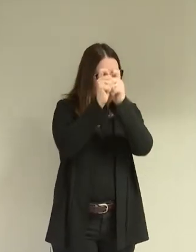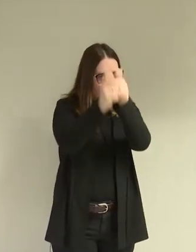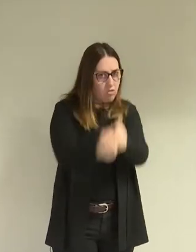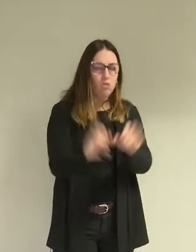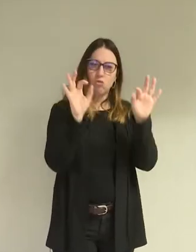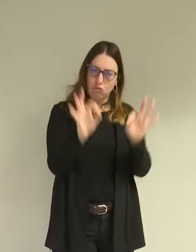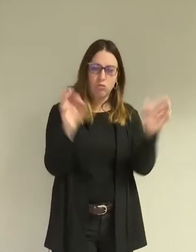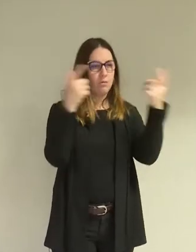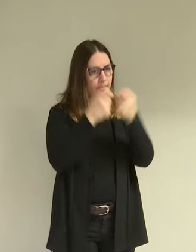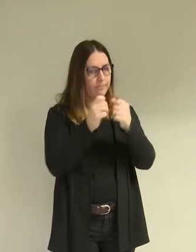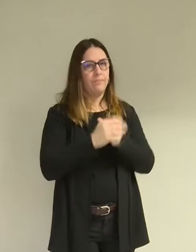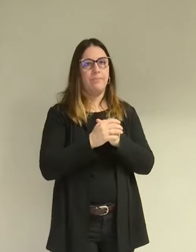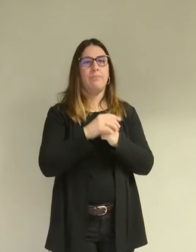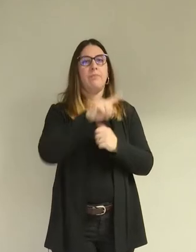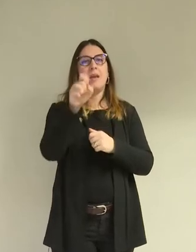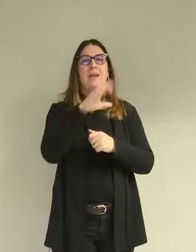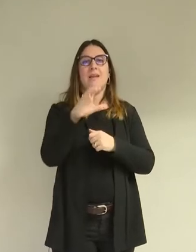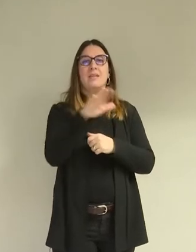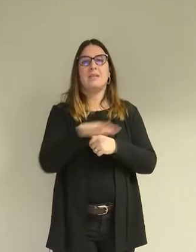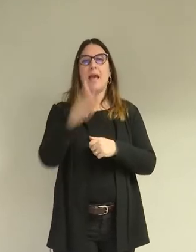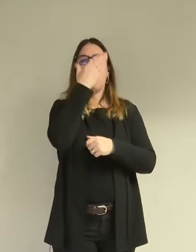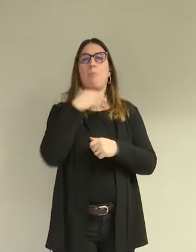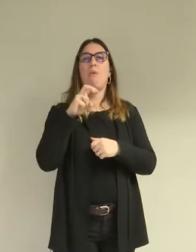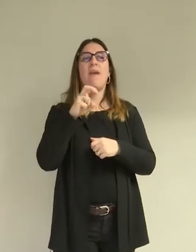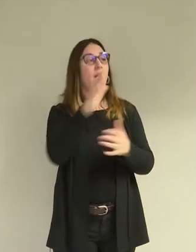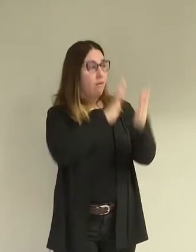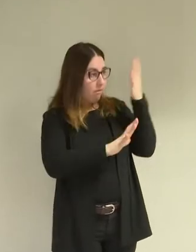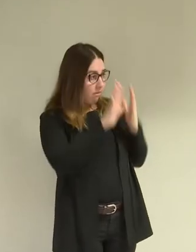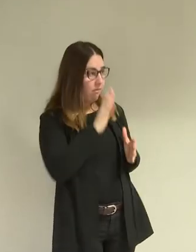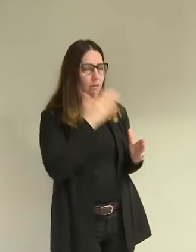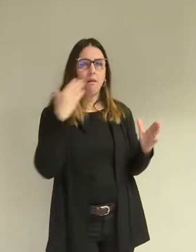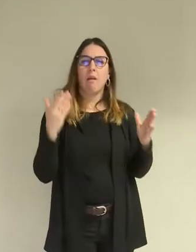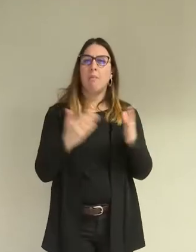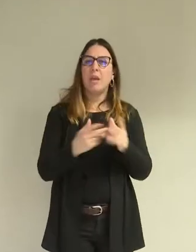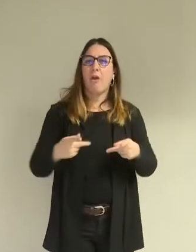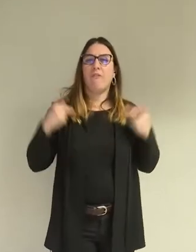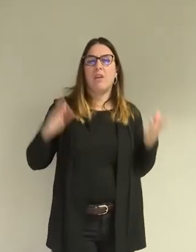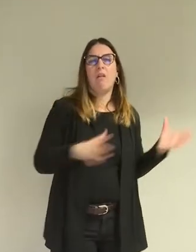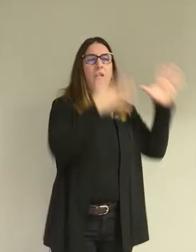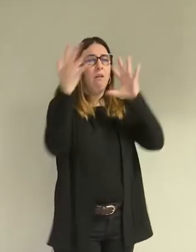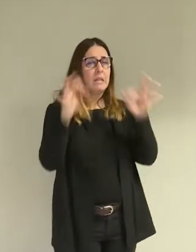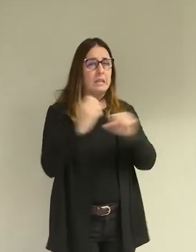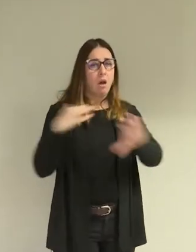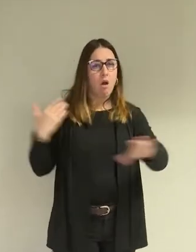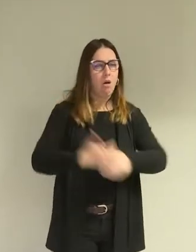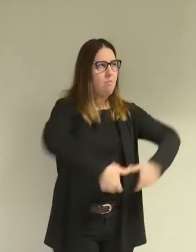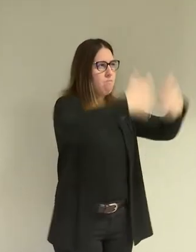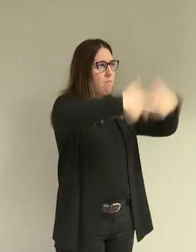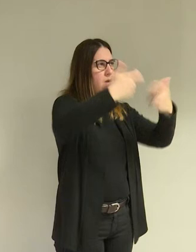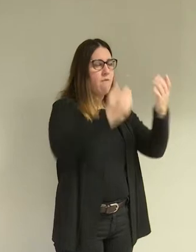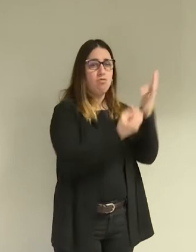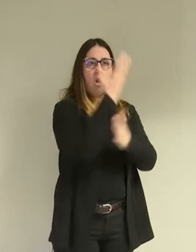la zac beauvert que vous évoquez a permis d'améliorer le cadre de vie sur les dix dernières années avec des constructions neuves du logement